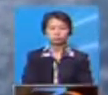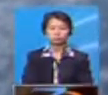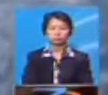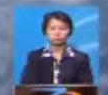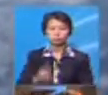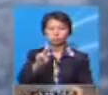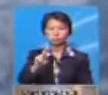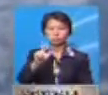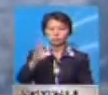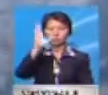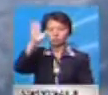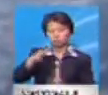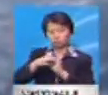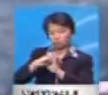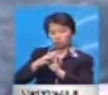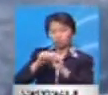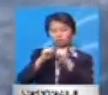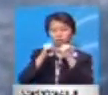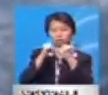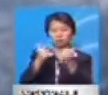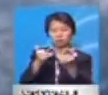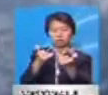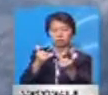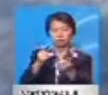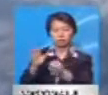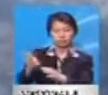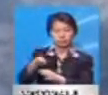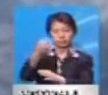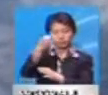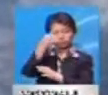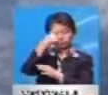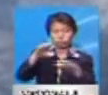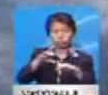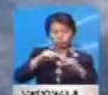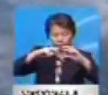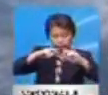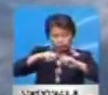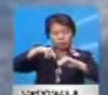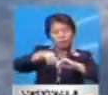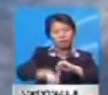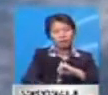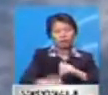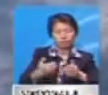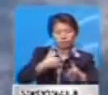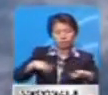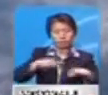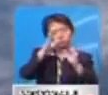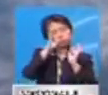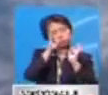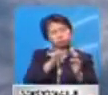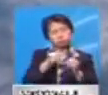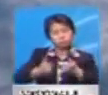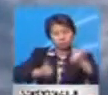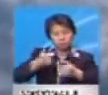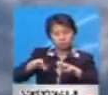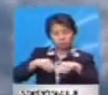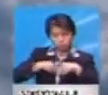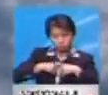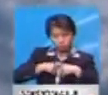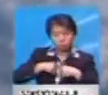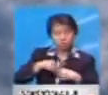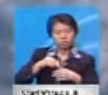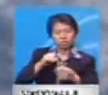Kuala Lumpur bakal bekerjasama dengan syarikat farmasutikal Perancis Sanofi bagi membuat kajian lanjutan sebelum membuat keputusan sama ada menerima